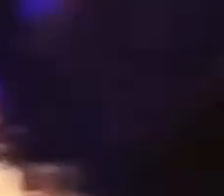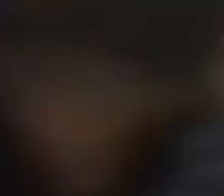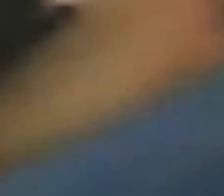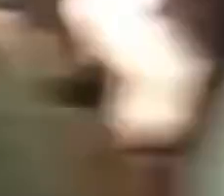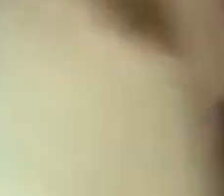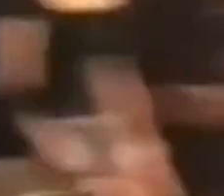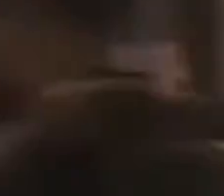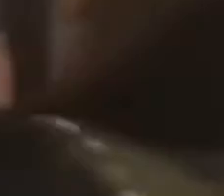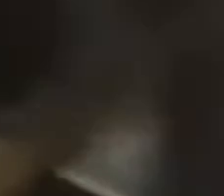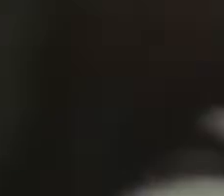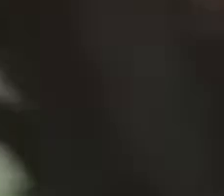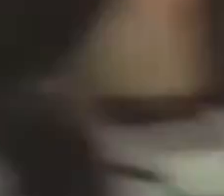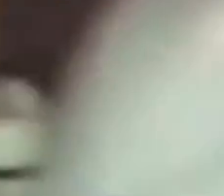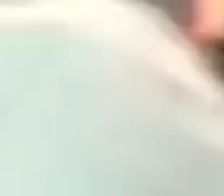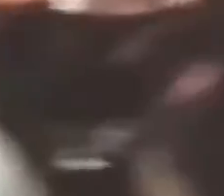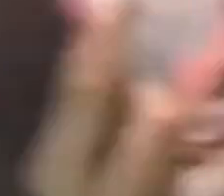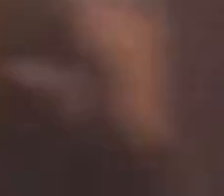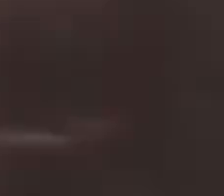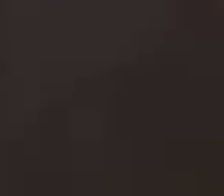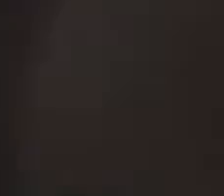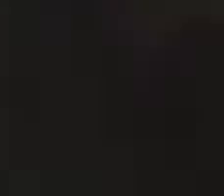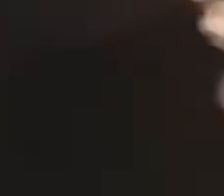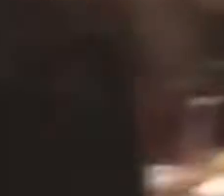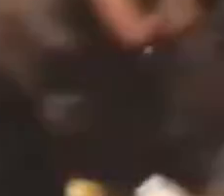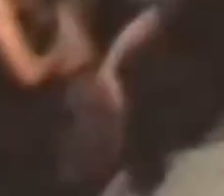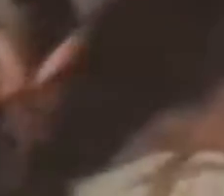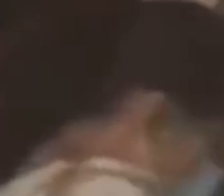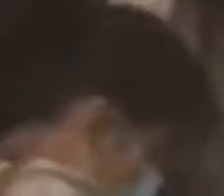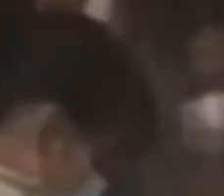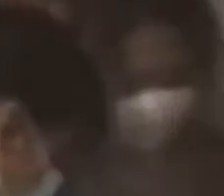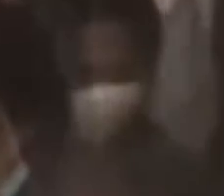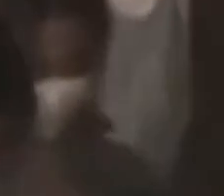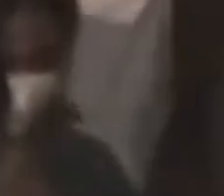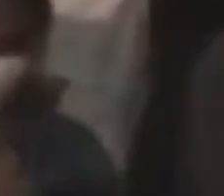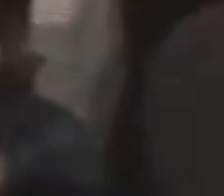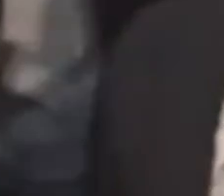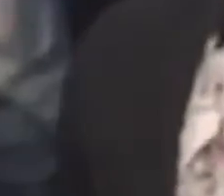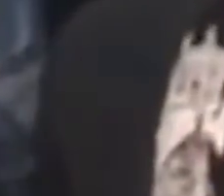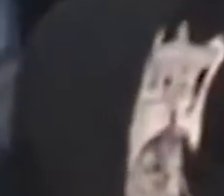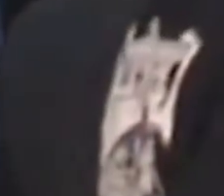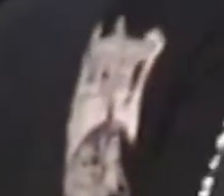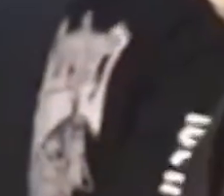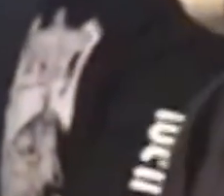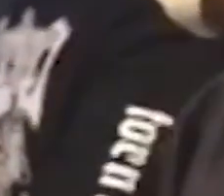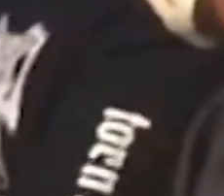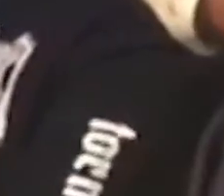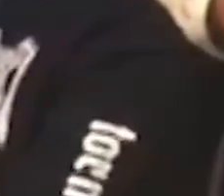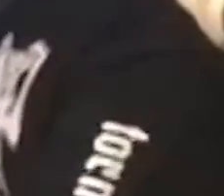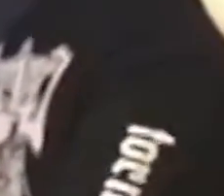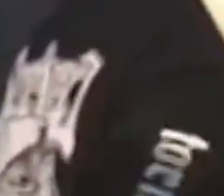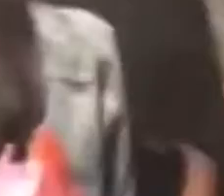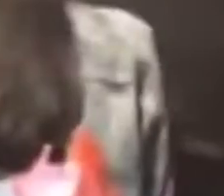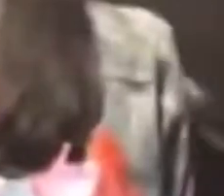melewati jam malam sesuai aturan PPKI micro saat petugas datang Cafe sedang dipadati banyak pengunjung yang